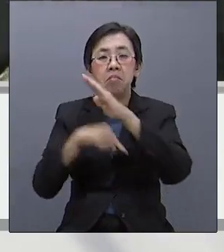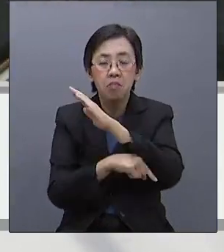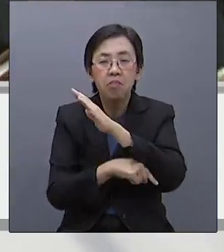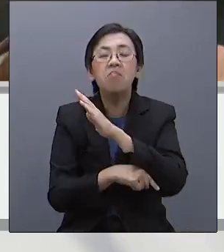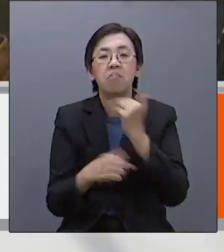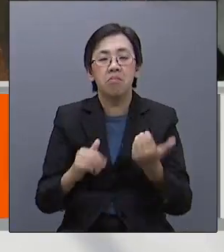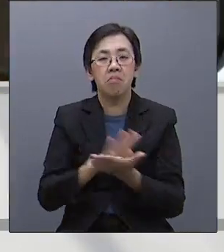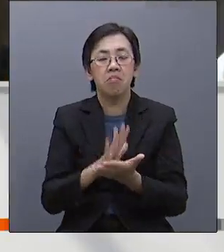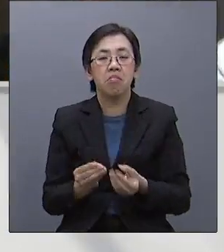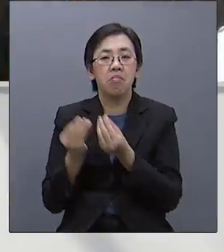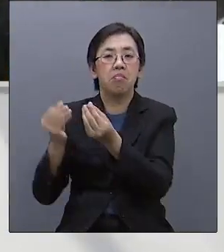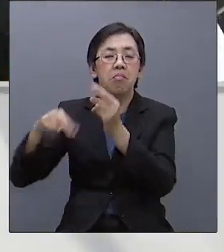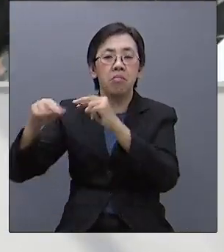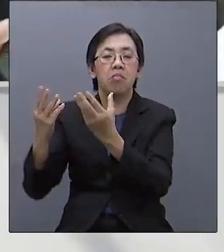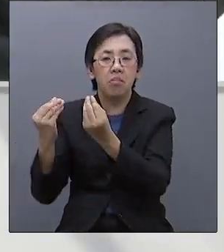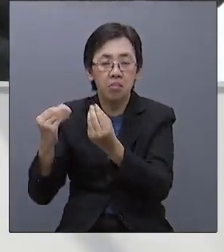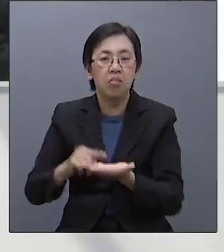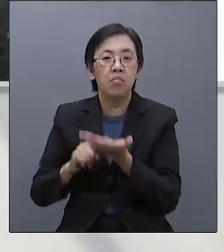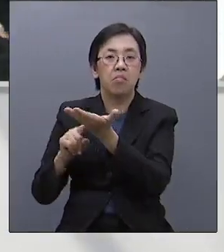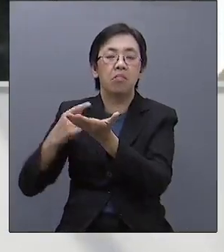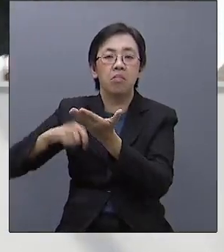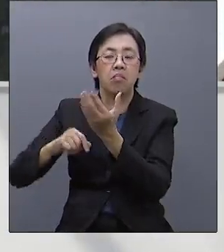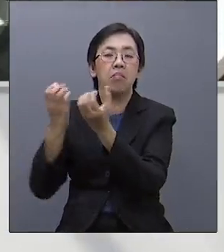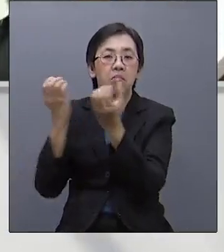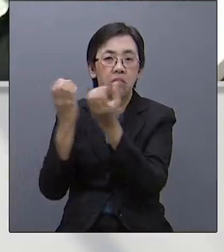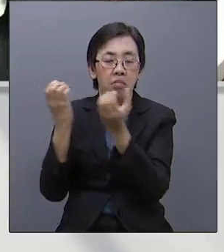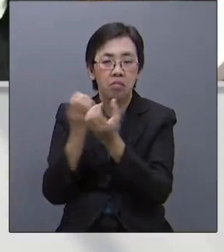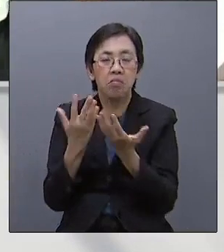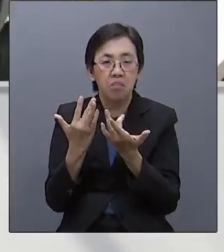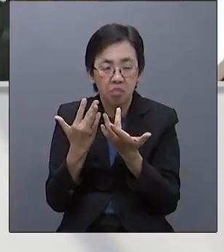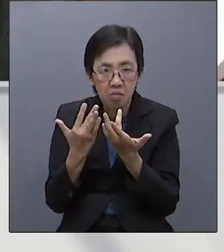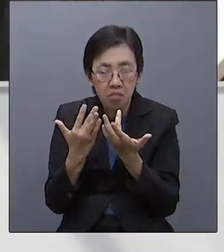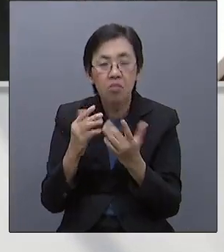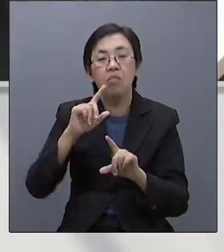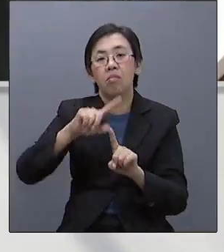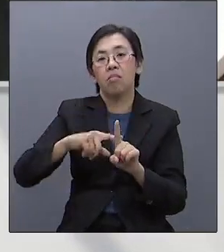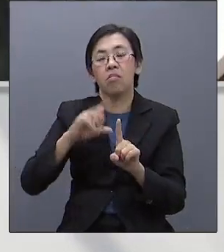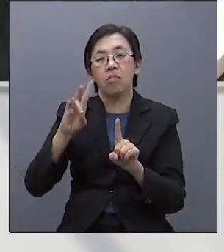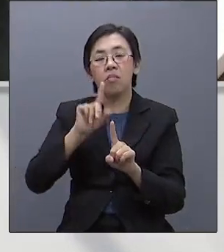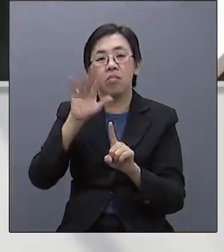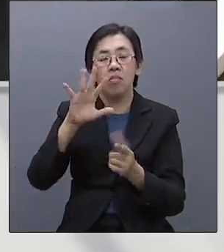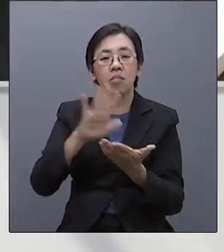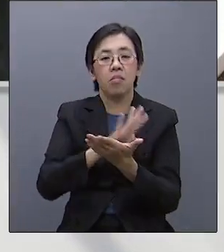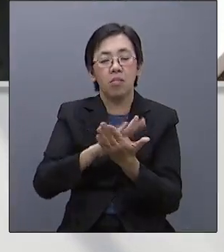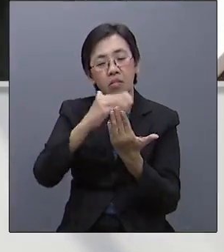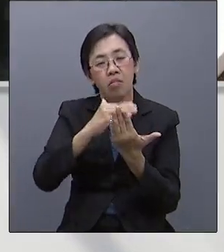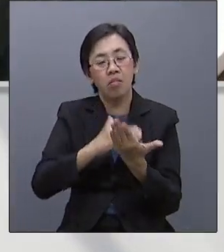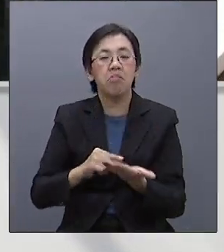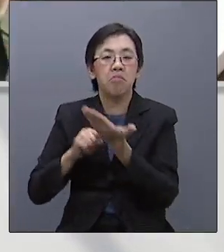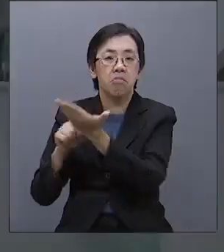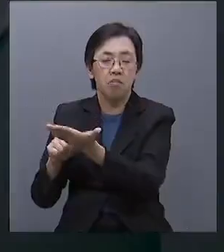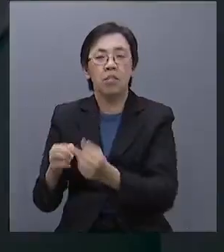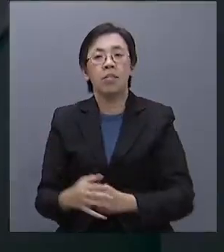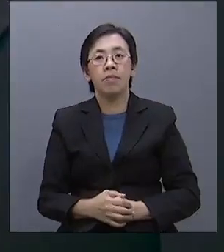รียมยื่นให้ผู้ตรวจการแผ่นดินและศาลรัฐธรรมนูญก็เตรียมจะยื่นในวันที่25กรกฎาคมนี้แล้วนะคะคุณผู้ชม